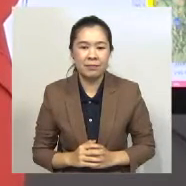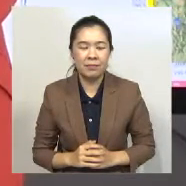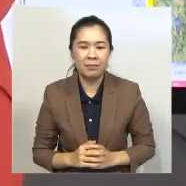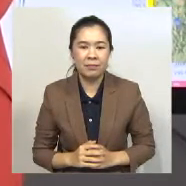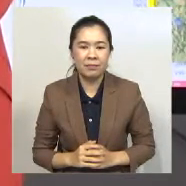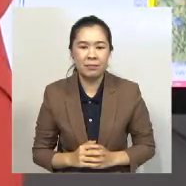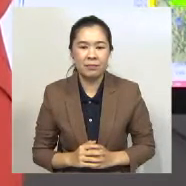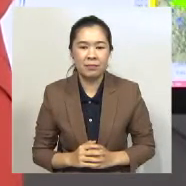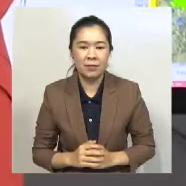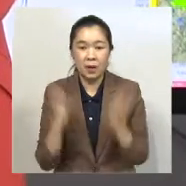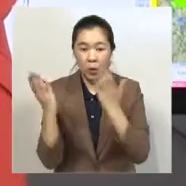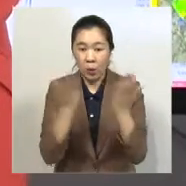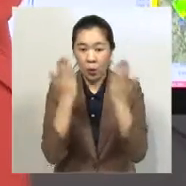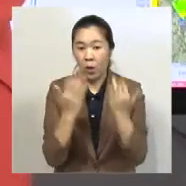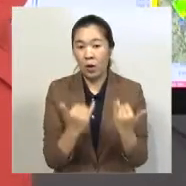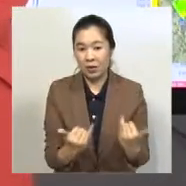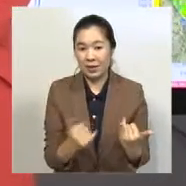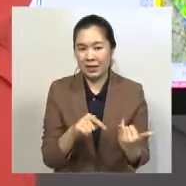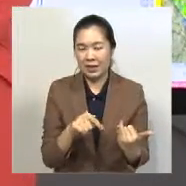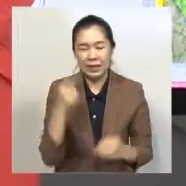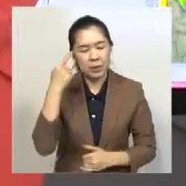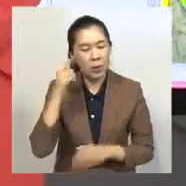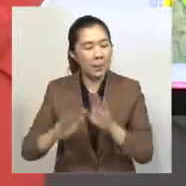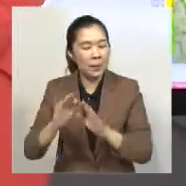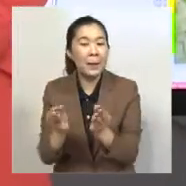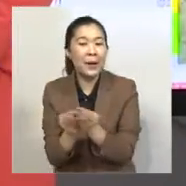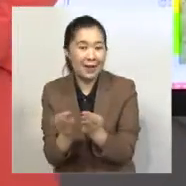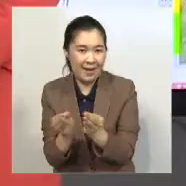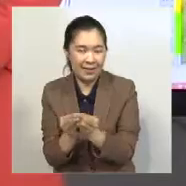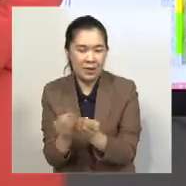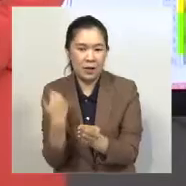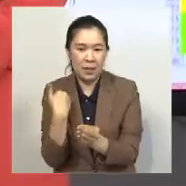ถ้าโพดูลเนี่ยนะถ้า10คะแนนนะโพดูลเนี่ย